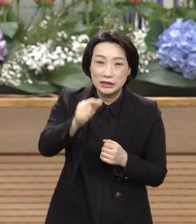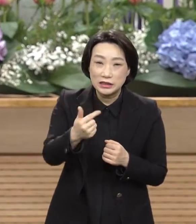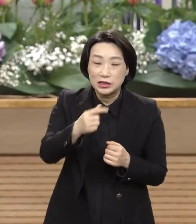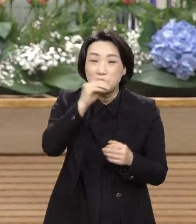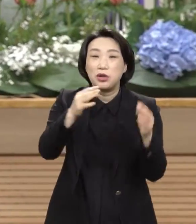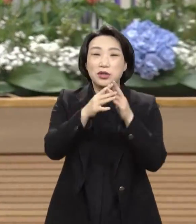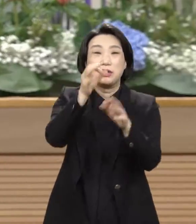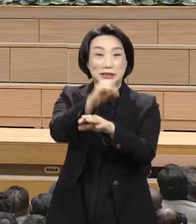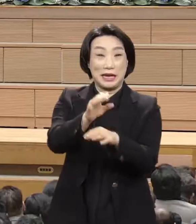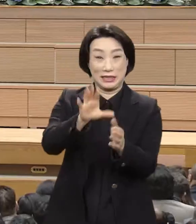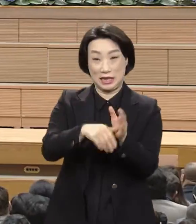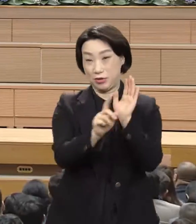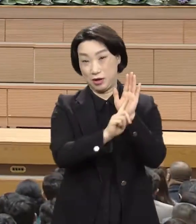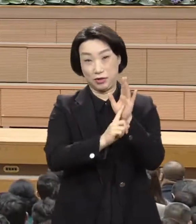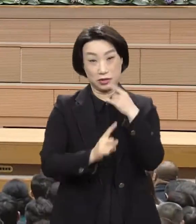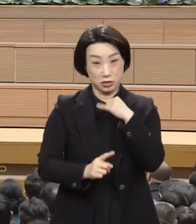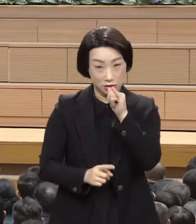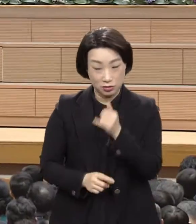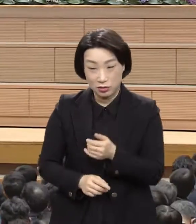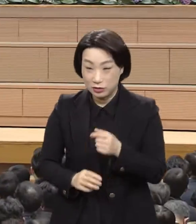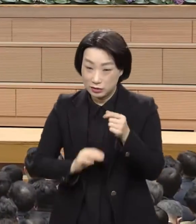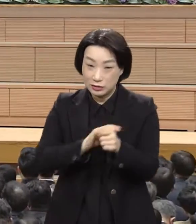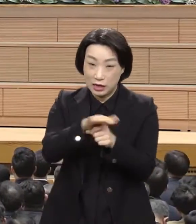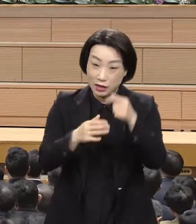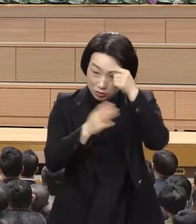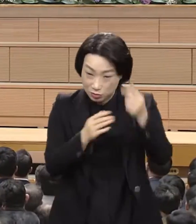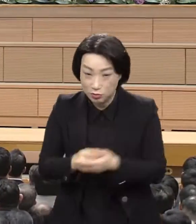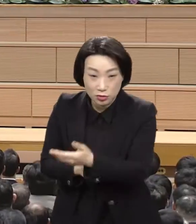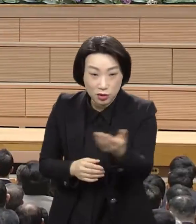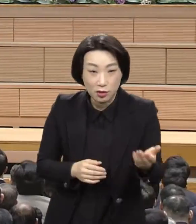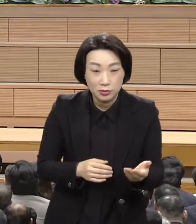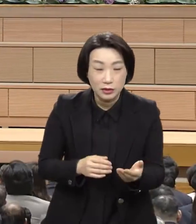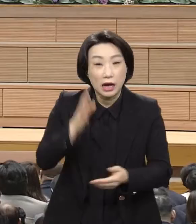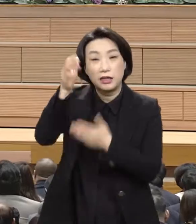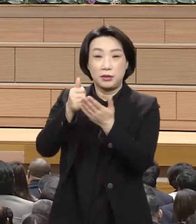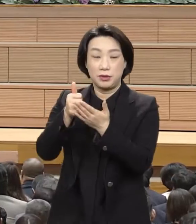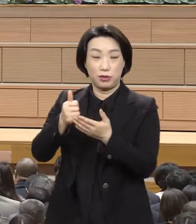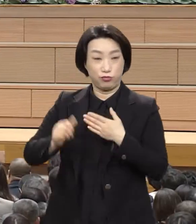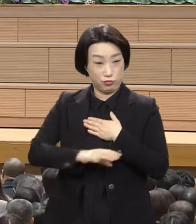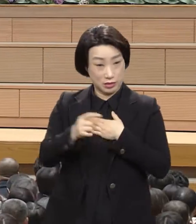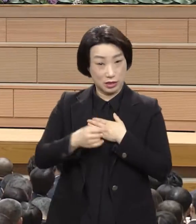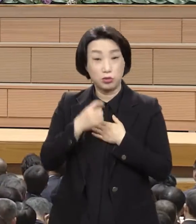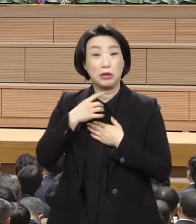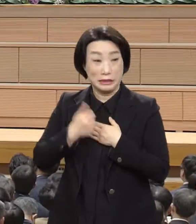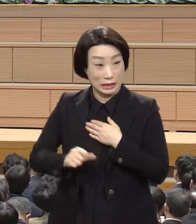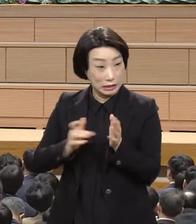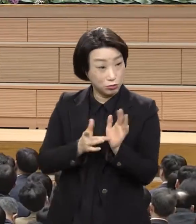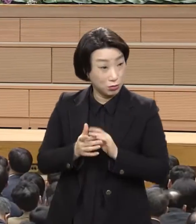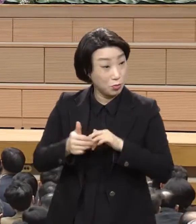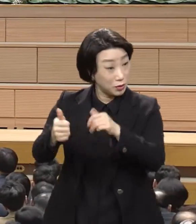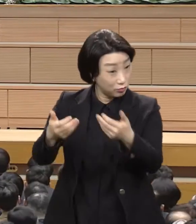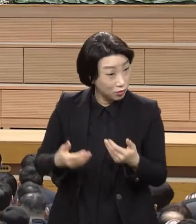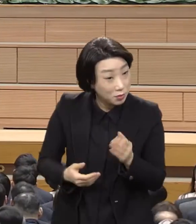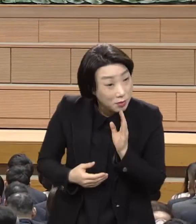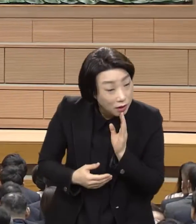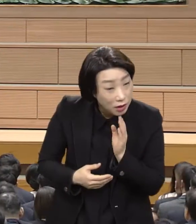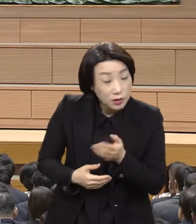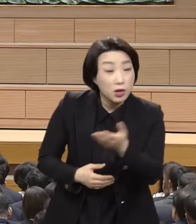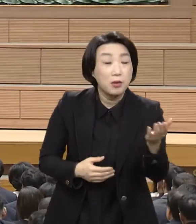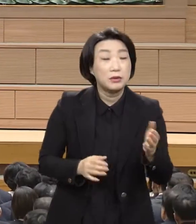여러분, 하나님 우리에게 독생자를 주셨는데 당신이